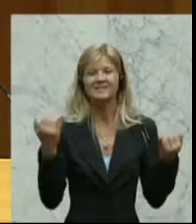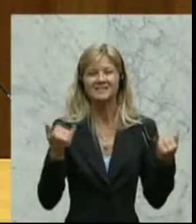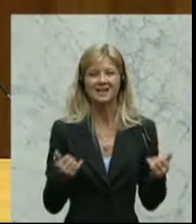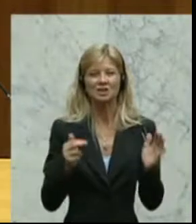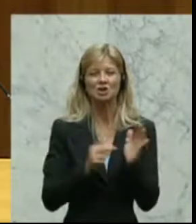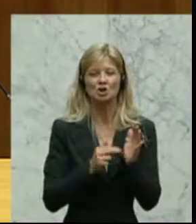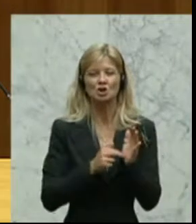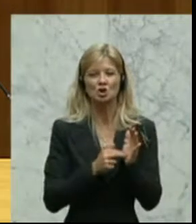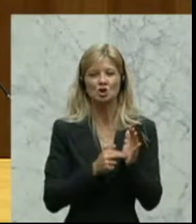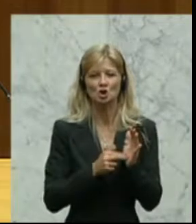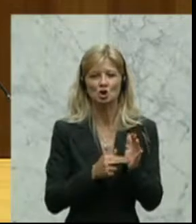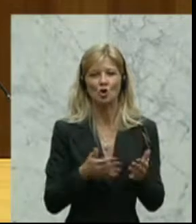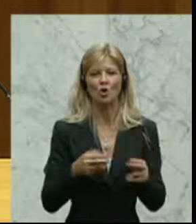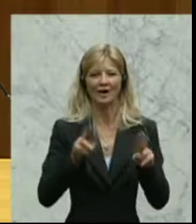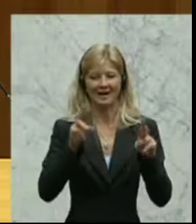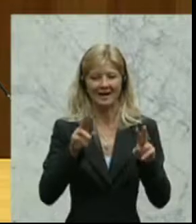der Europaabgeordneten